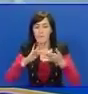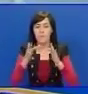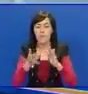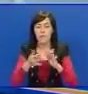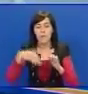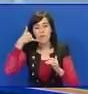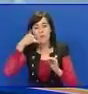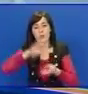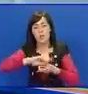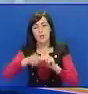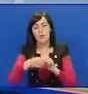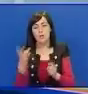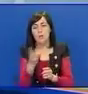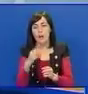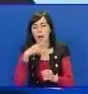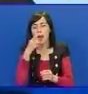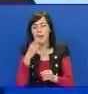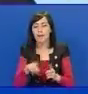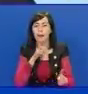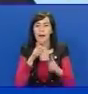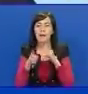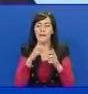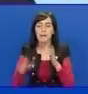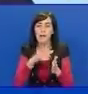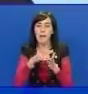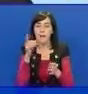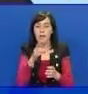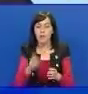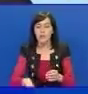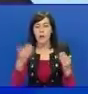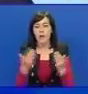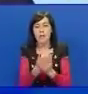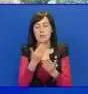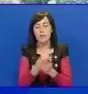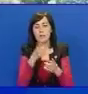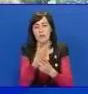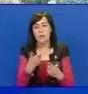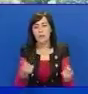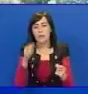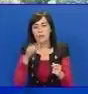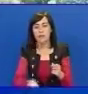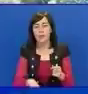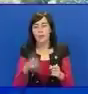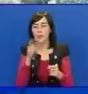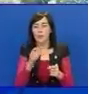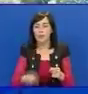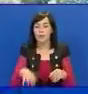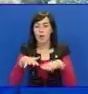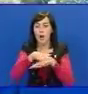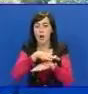мүмкіншілік жасау керек. Айтқандай, алқалы жиында қала тұрғындарына жағымды жаңалық жария етілді. Енді тұрғындар